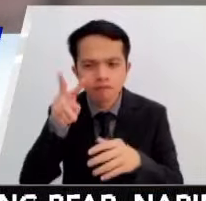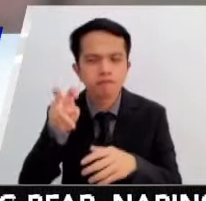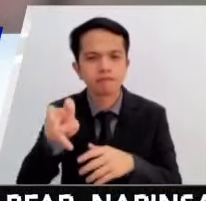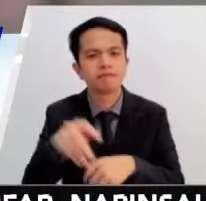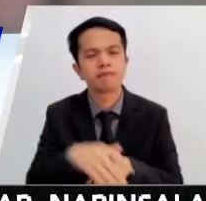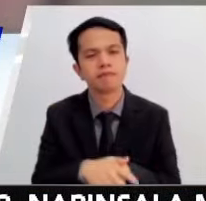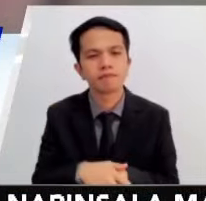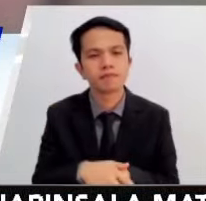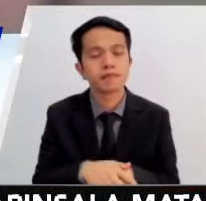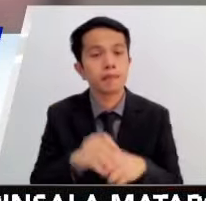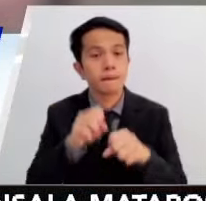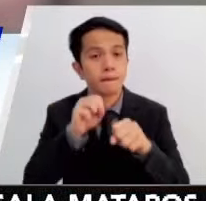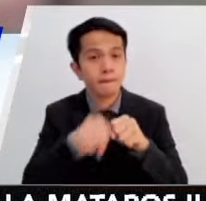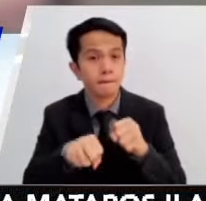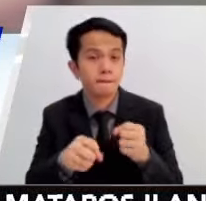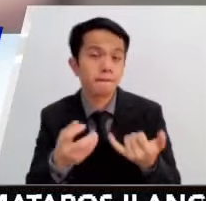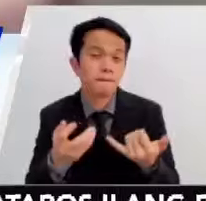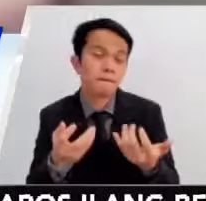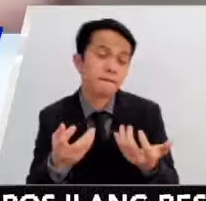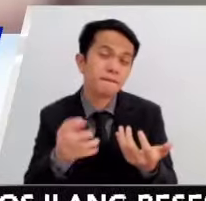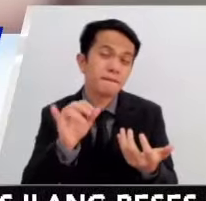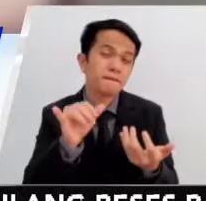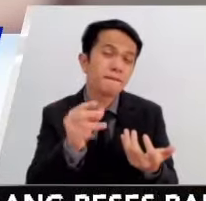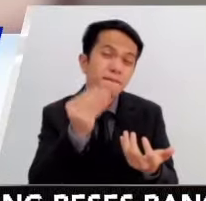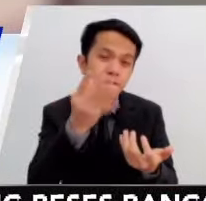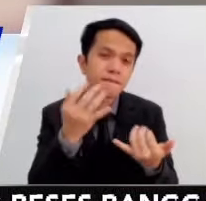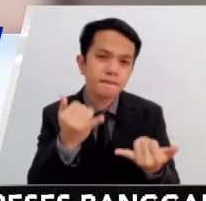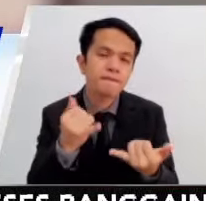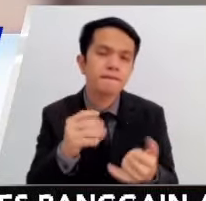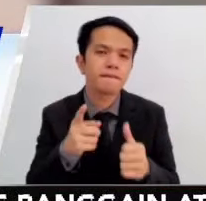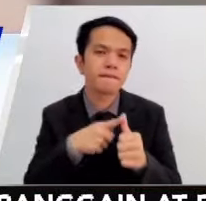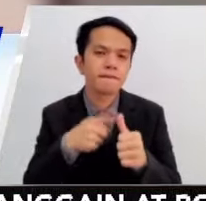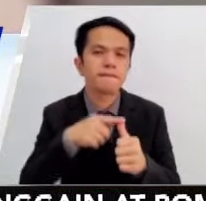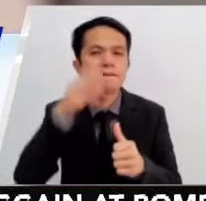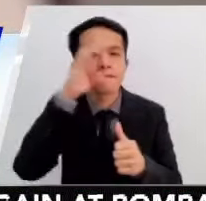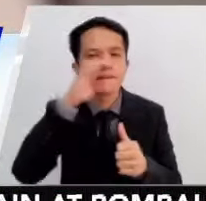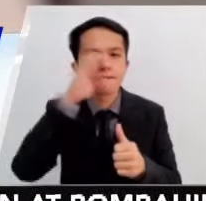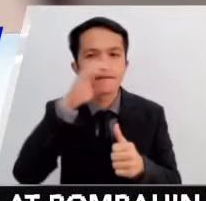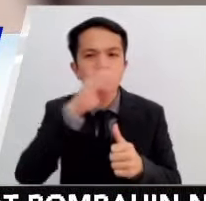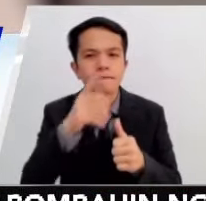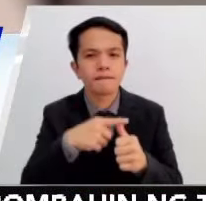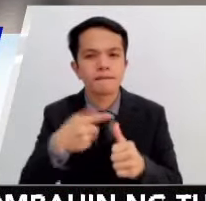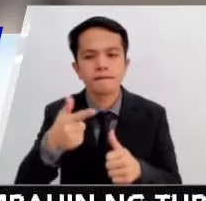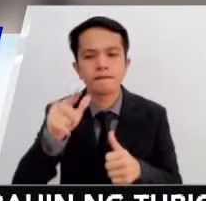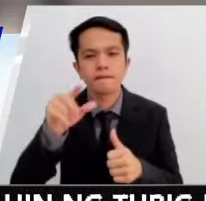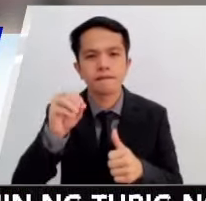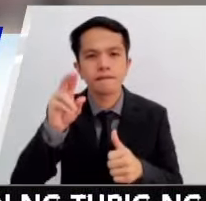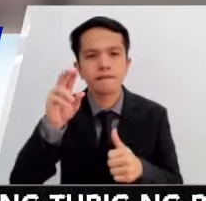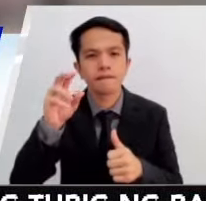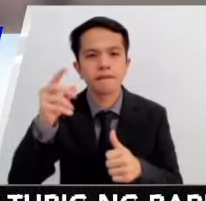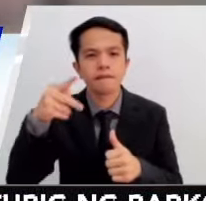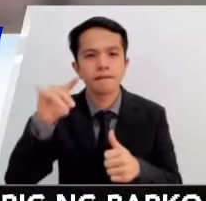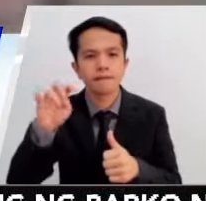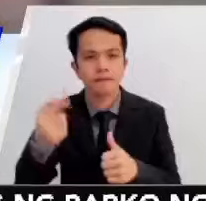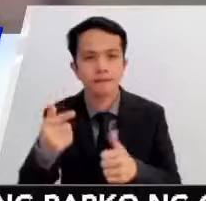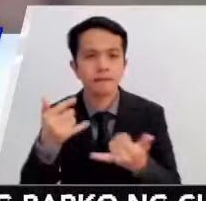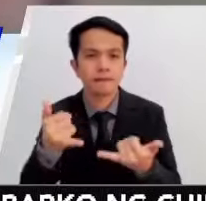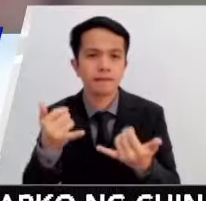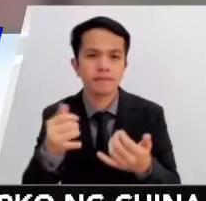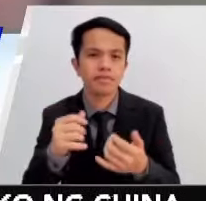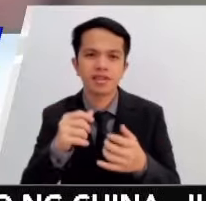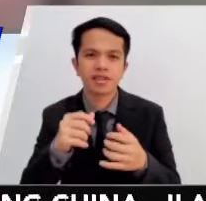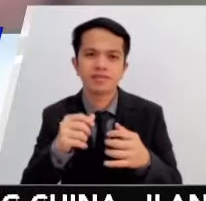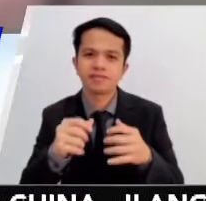So, syempre lang, Rafi, inuuna po muna natin ngayon itong kay Guwaping na hindi po siya makatakas at